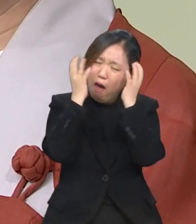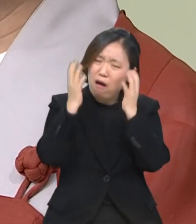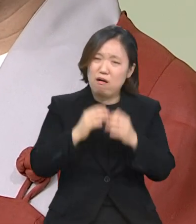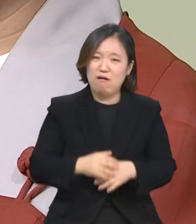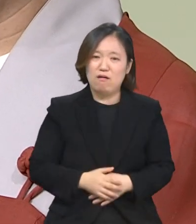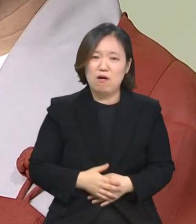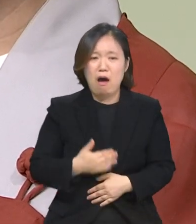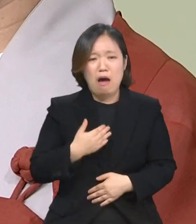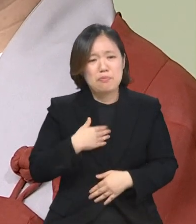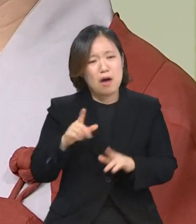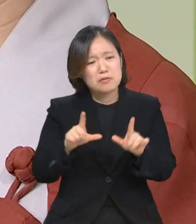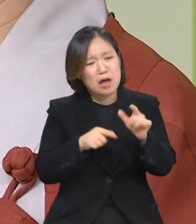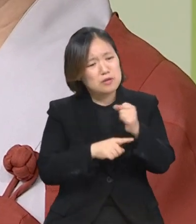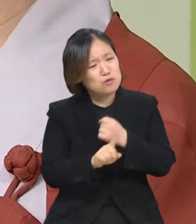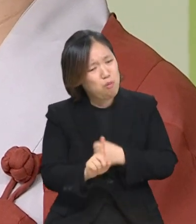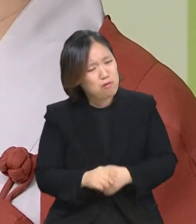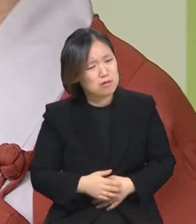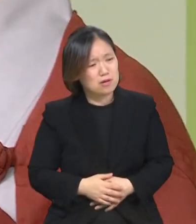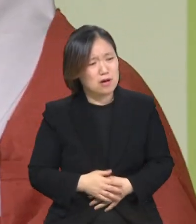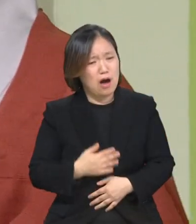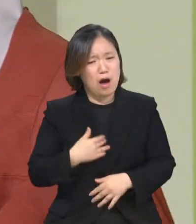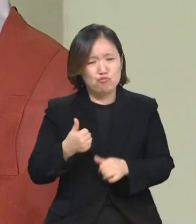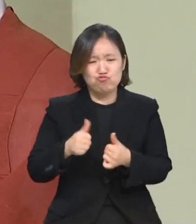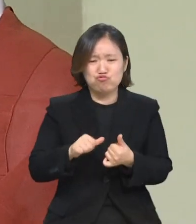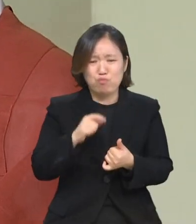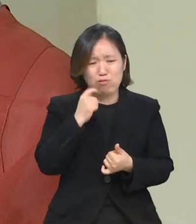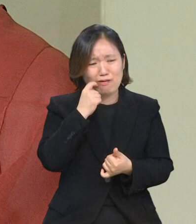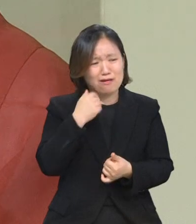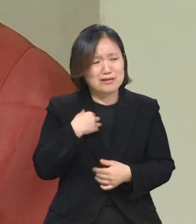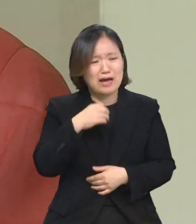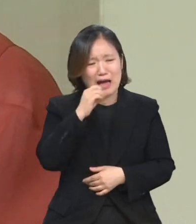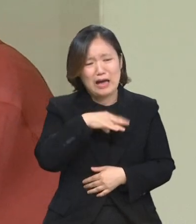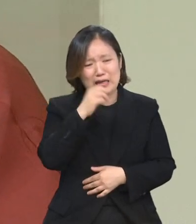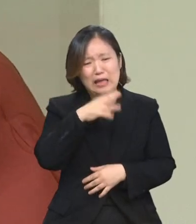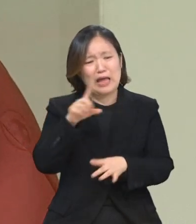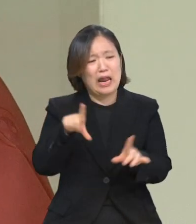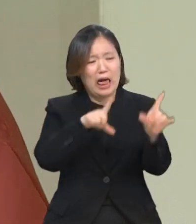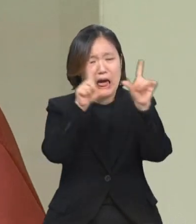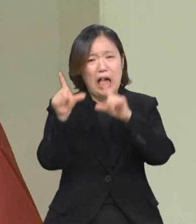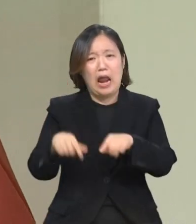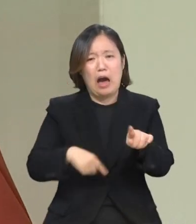내가 왜 사나 내가 왜 사나 말 그대로 죽지 못해서 살듯이